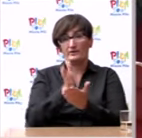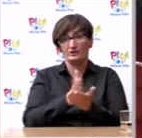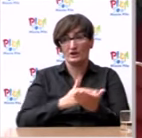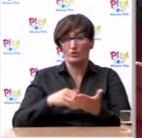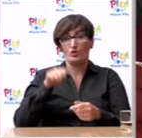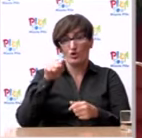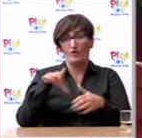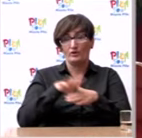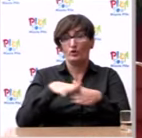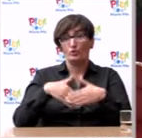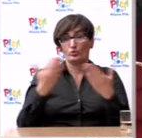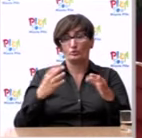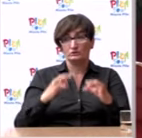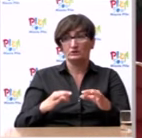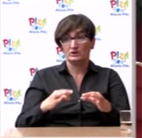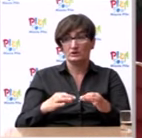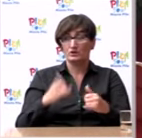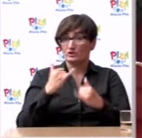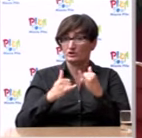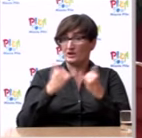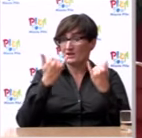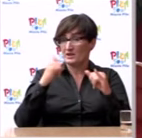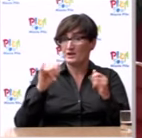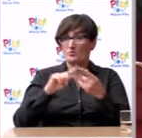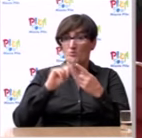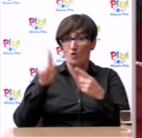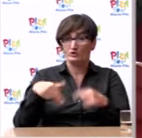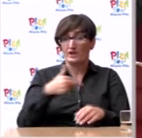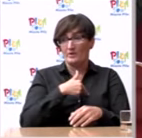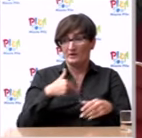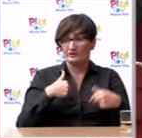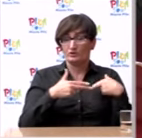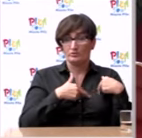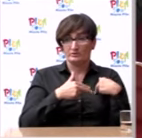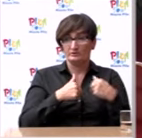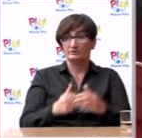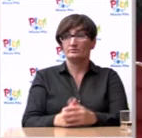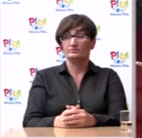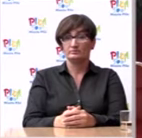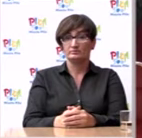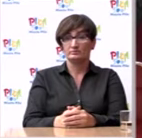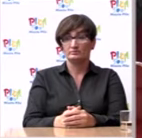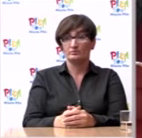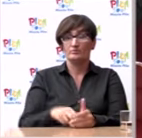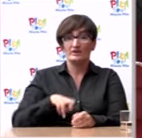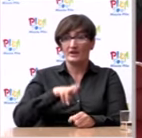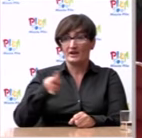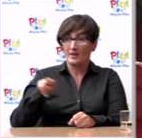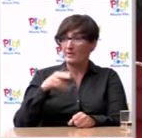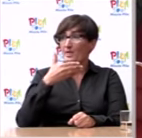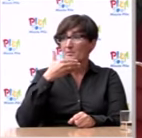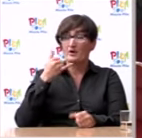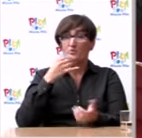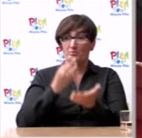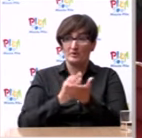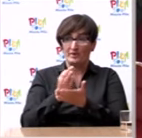to w dniu dzisiejszym, jeżeli inni spoza naszej komisji radni nie mają pytań,